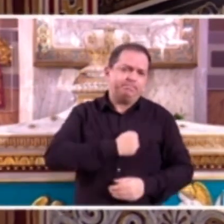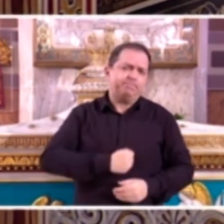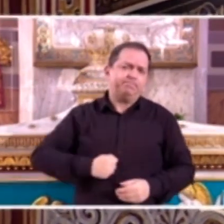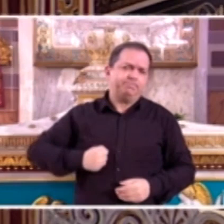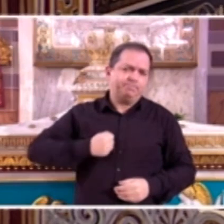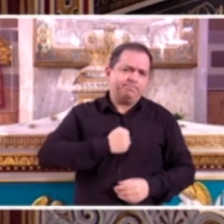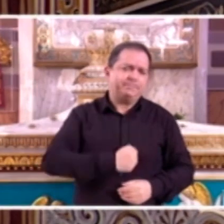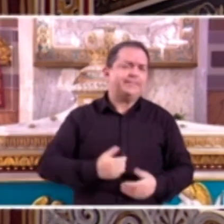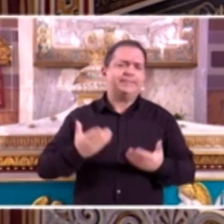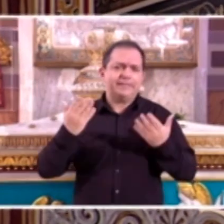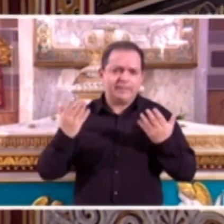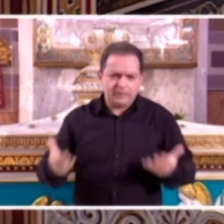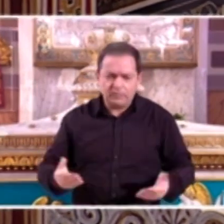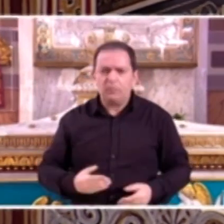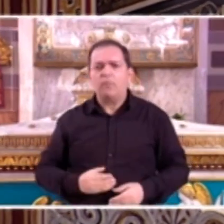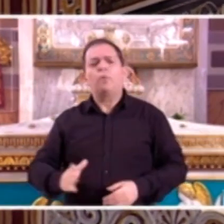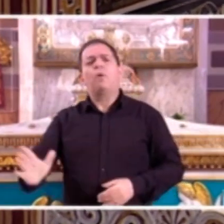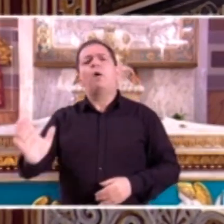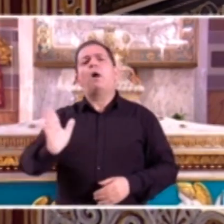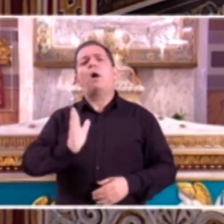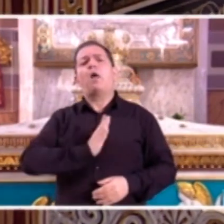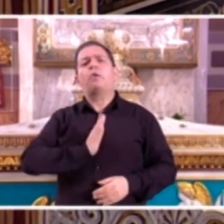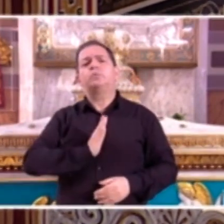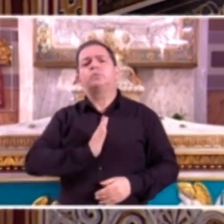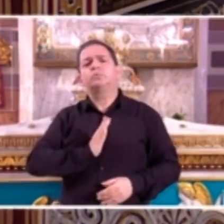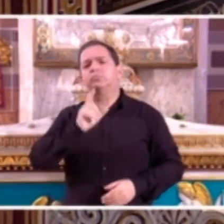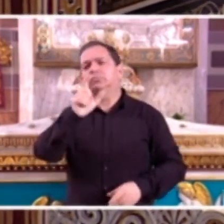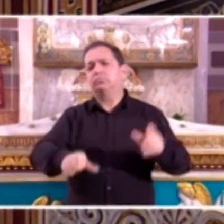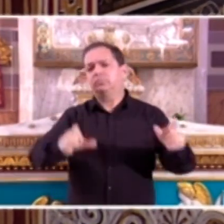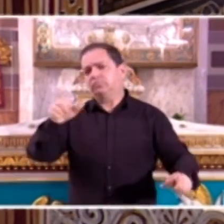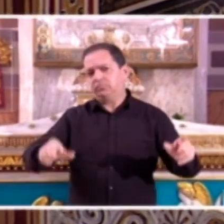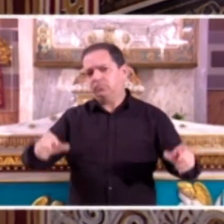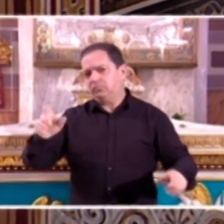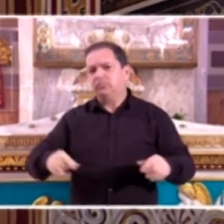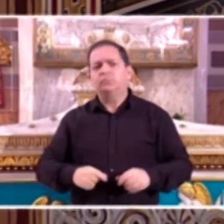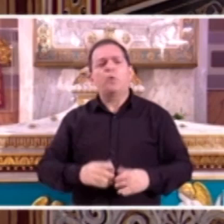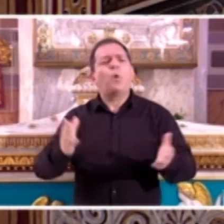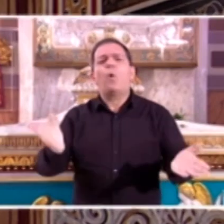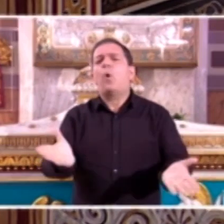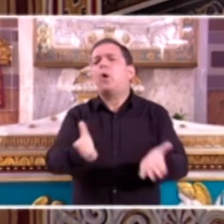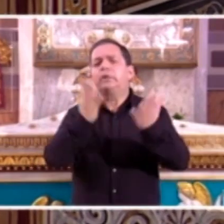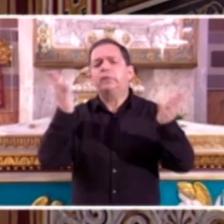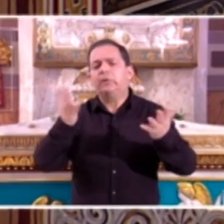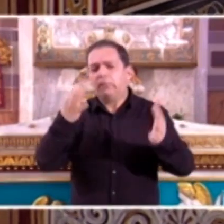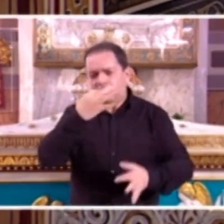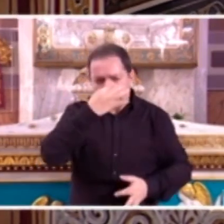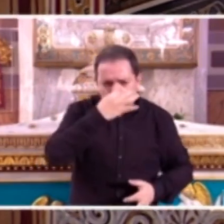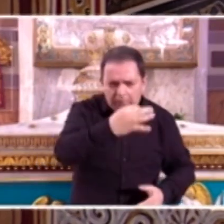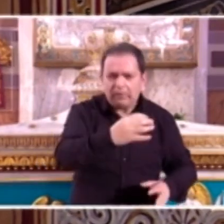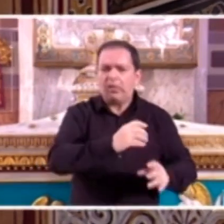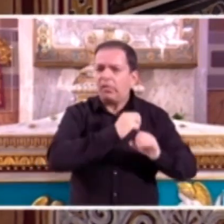να παραδίδεται χωρίς όρους και όρια σε κάθε μορφή